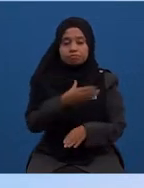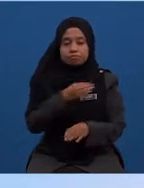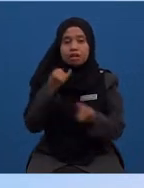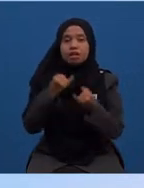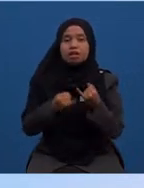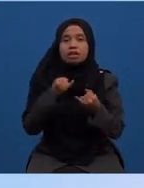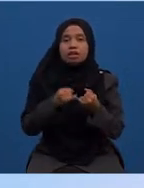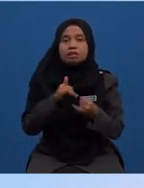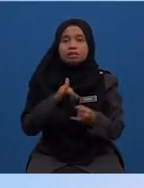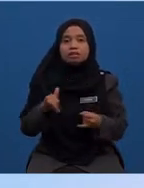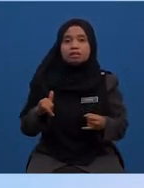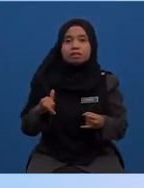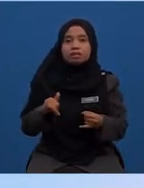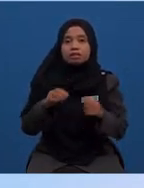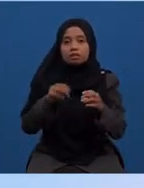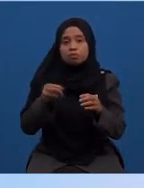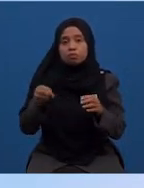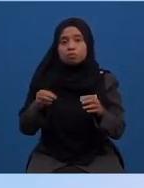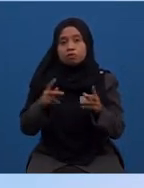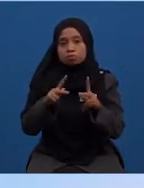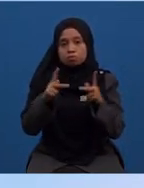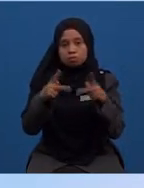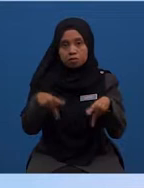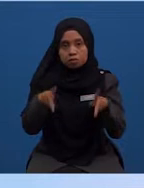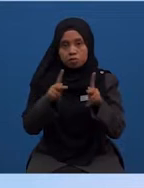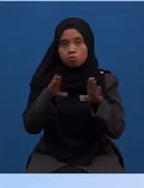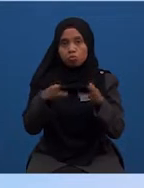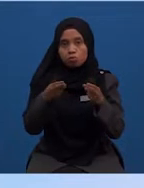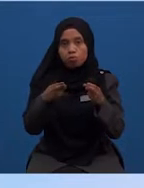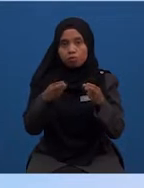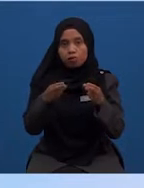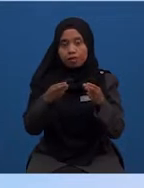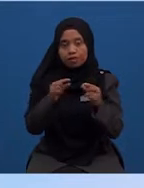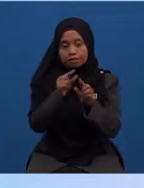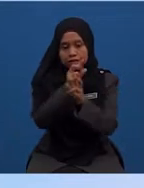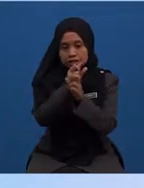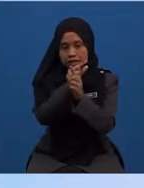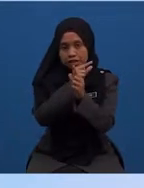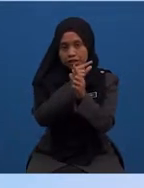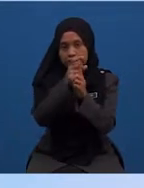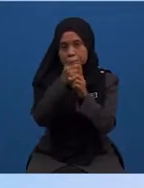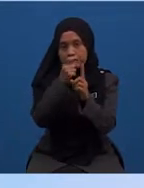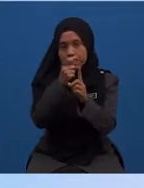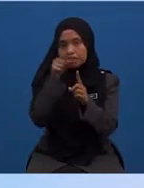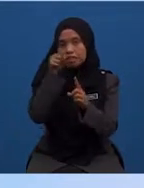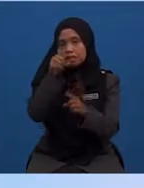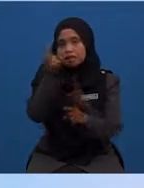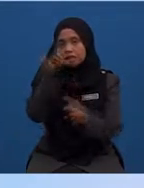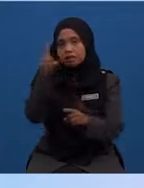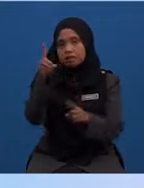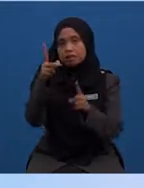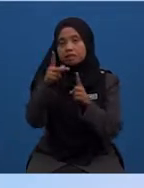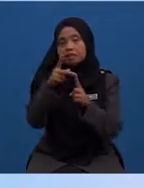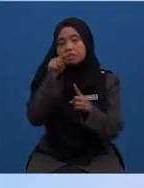Dan akhir sekali, murid perlu buat garisan ke atas dari titik D